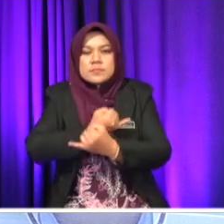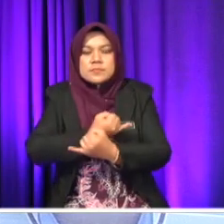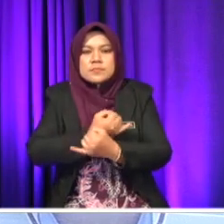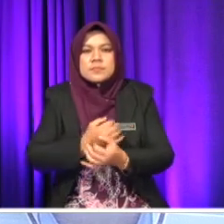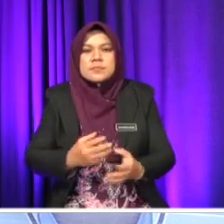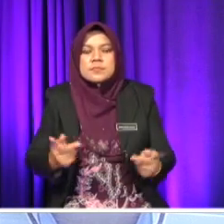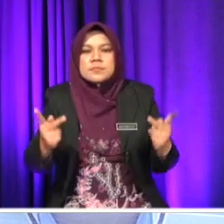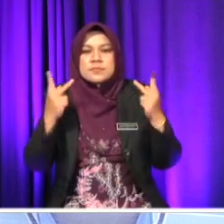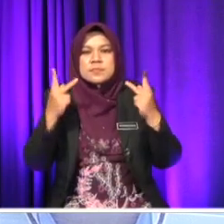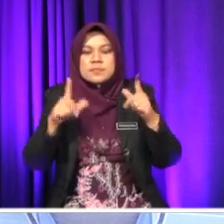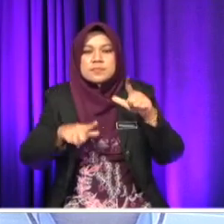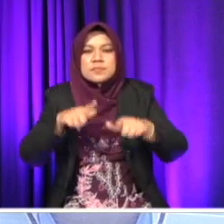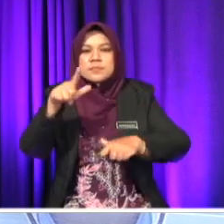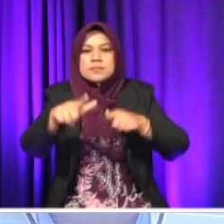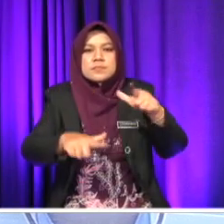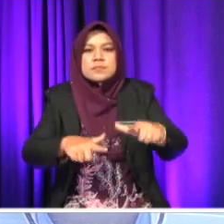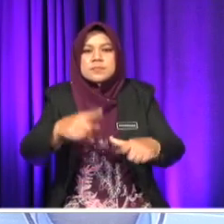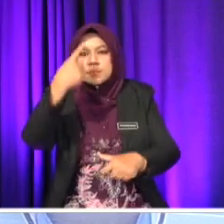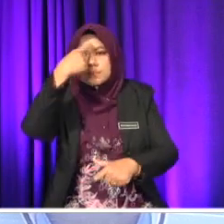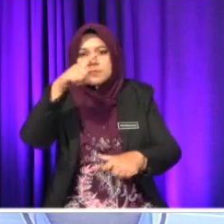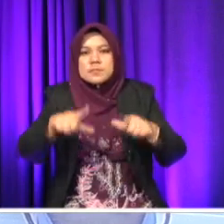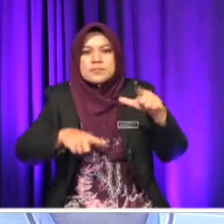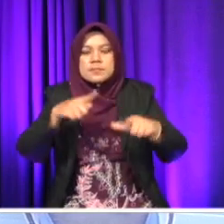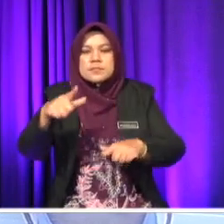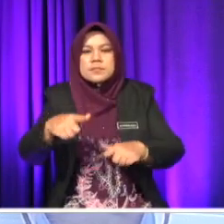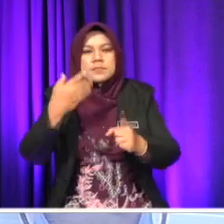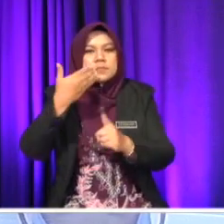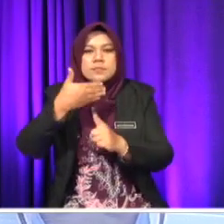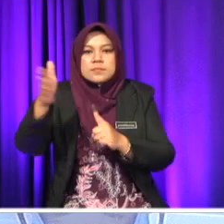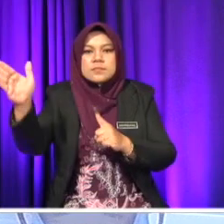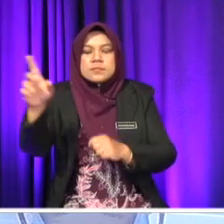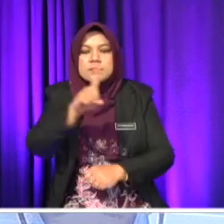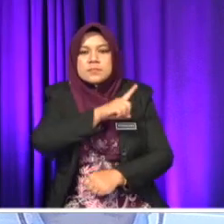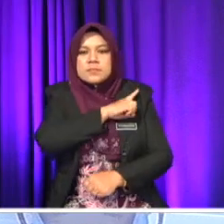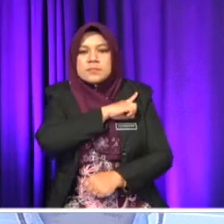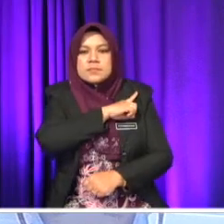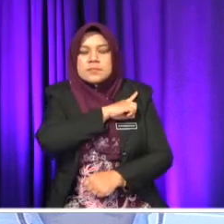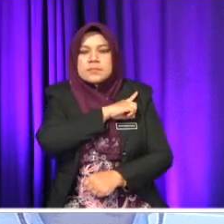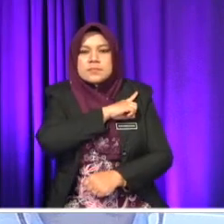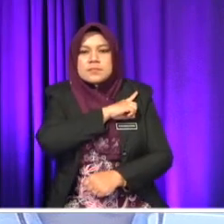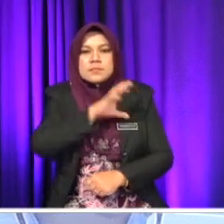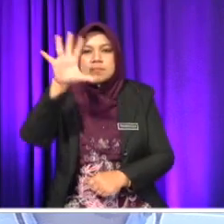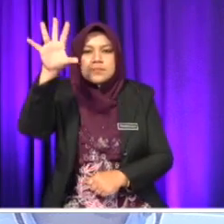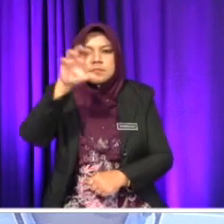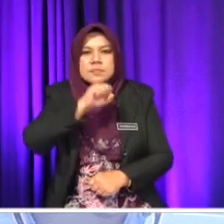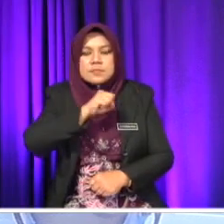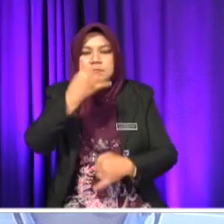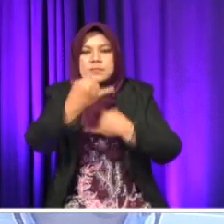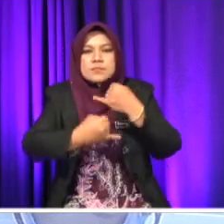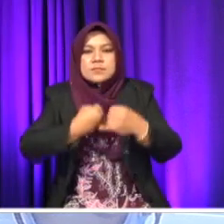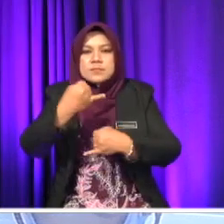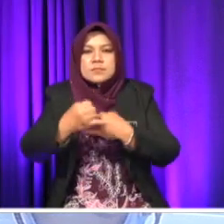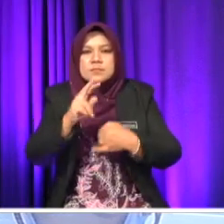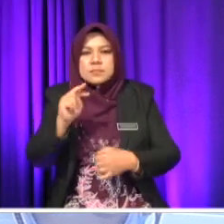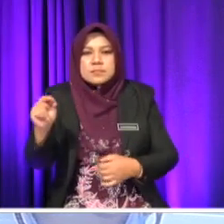tegakkan Langkah Demi Langkah singkirkan kemalasan raih kejayaan